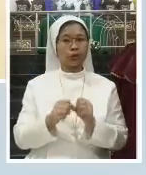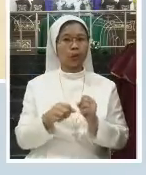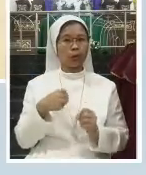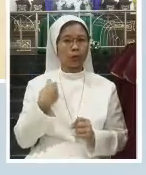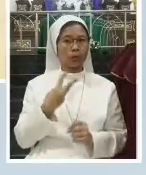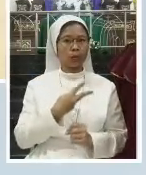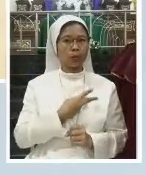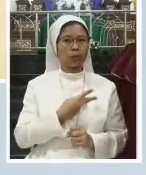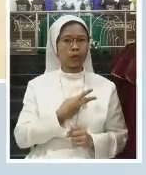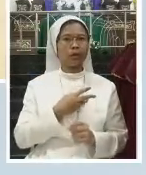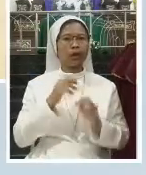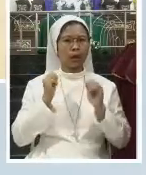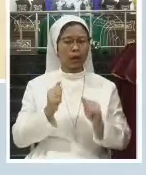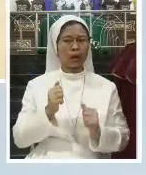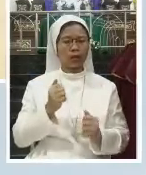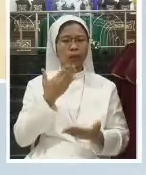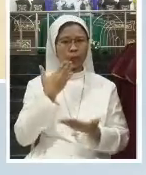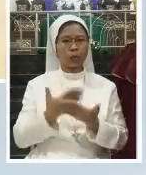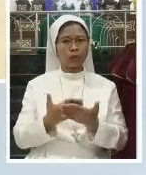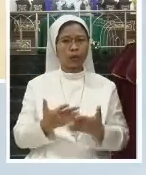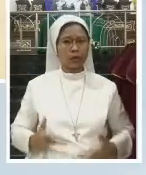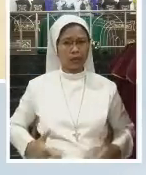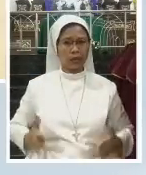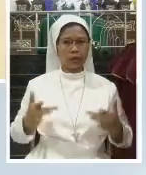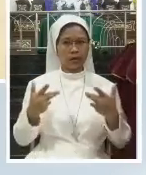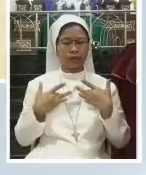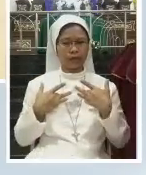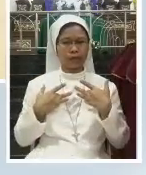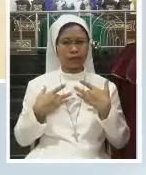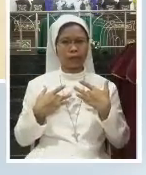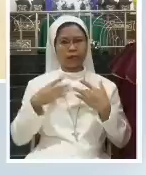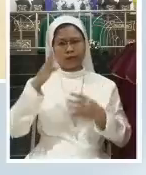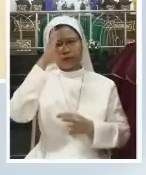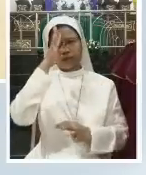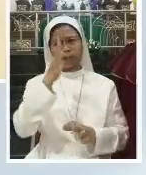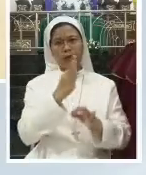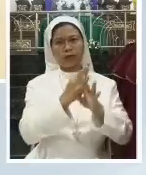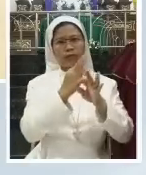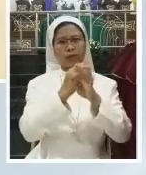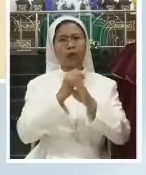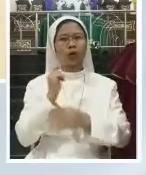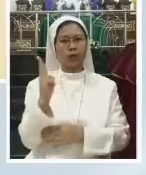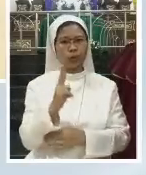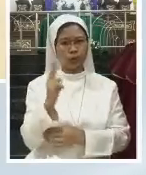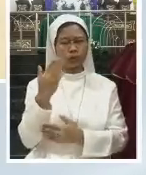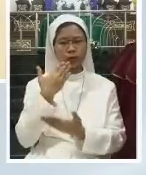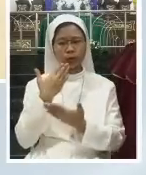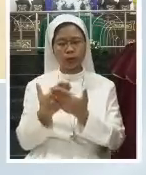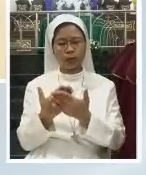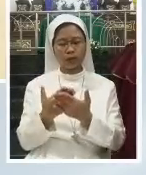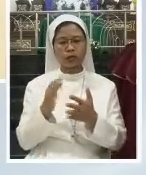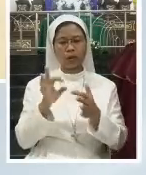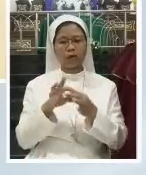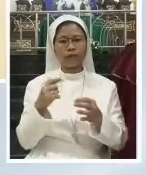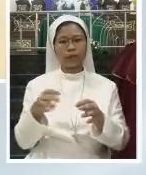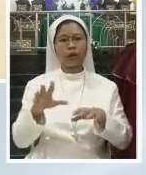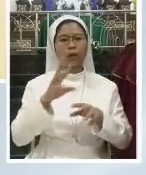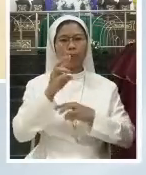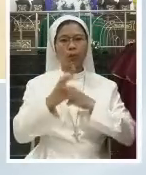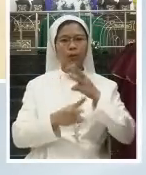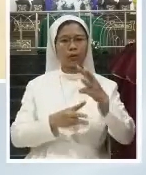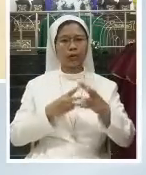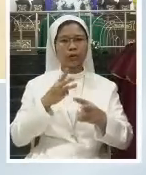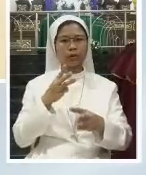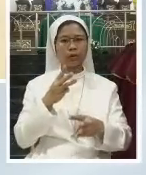ang satuyang pamuhay buhay na maging masinop sa paggamit kan mga karahayan kang kinaban na daing si